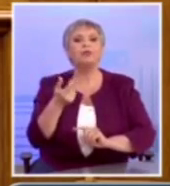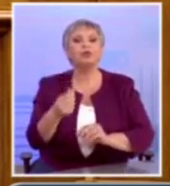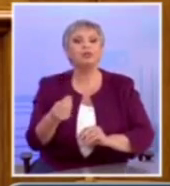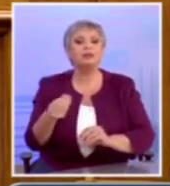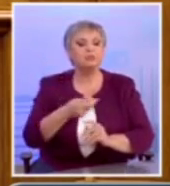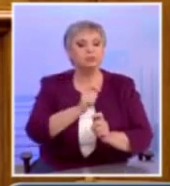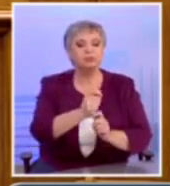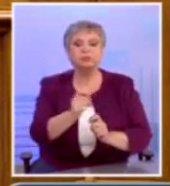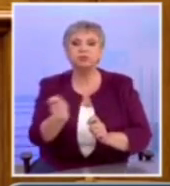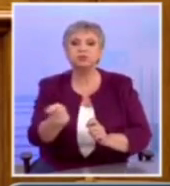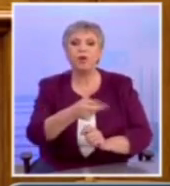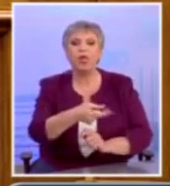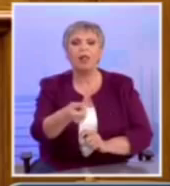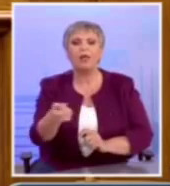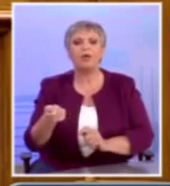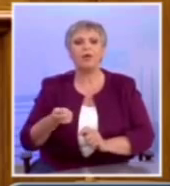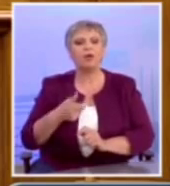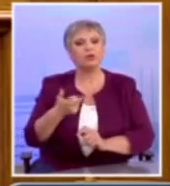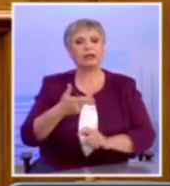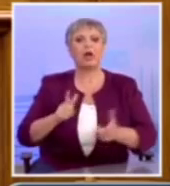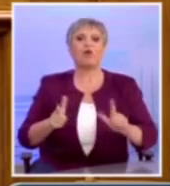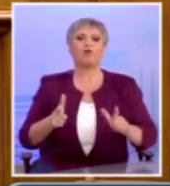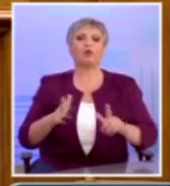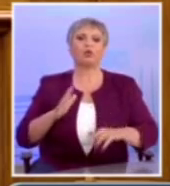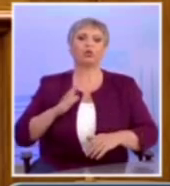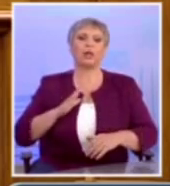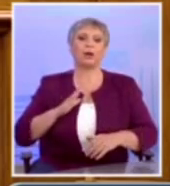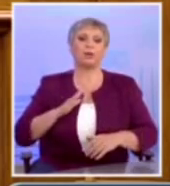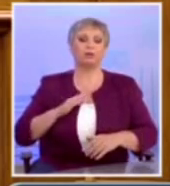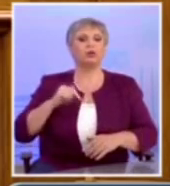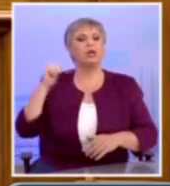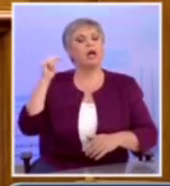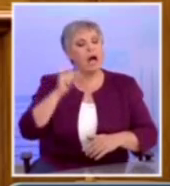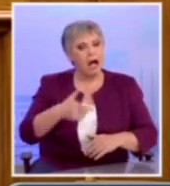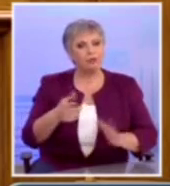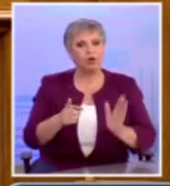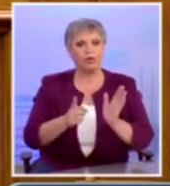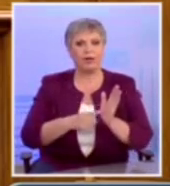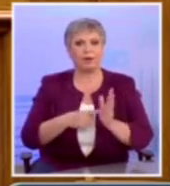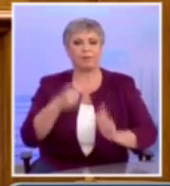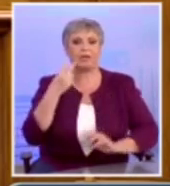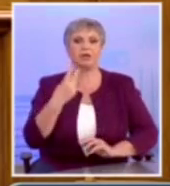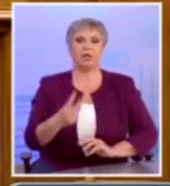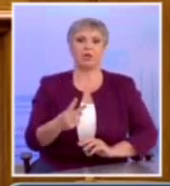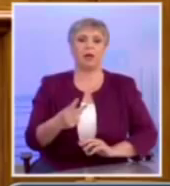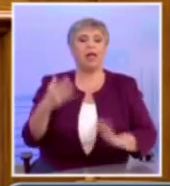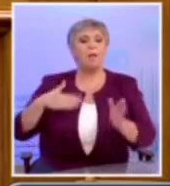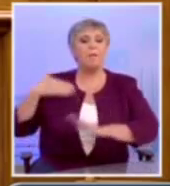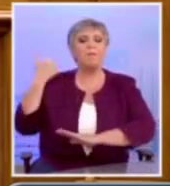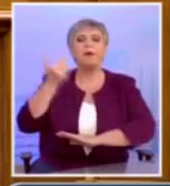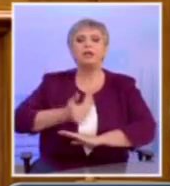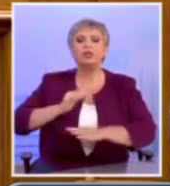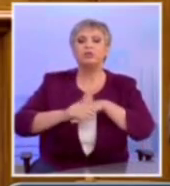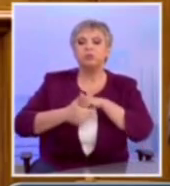στα μεσαία στρώματα. Θα υπάρχει την ίδια ταξική ημεροληψία, αλλά σε διαφορετική κατεύθυνση, που υπήρχε από